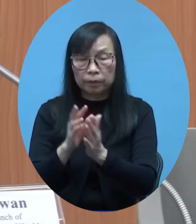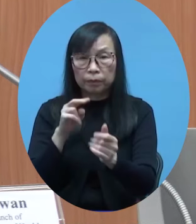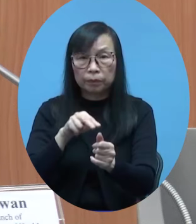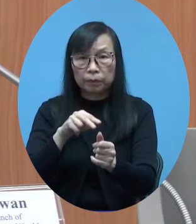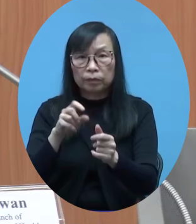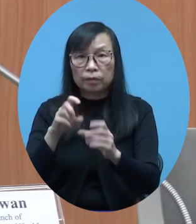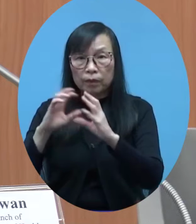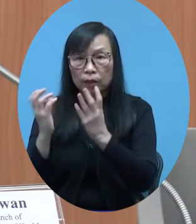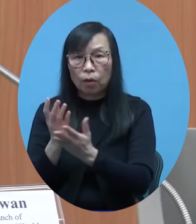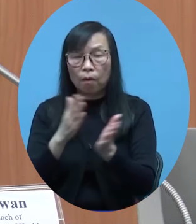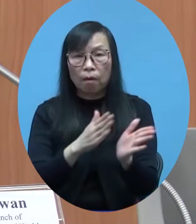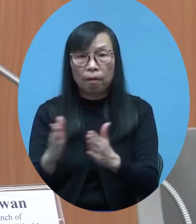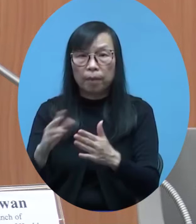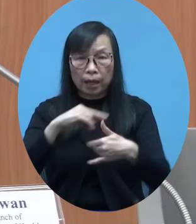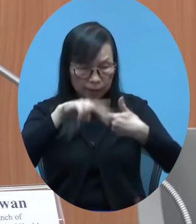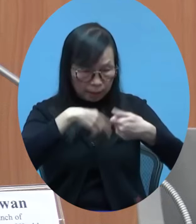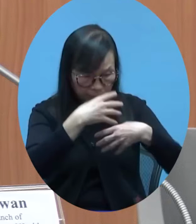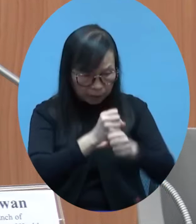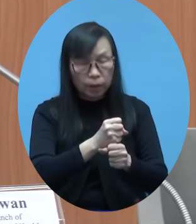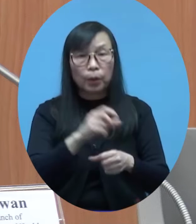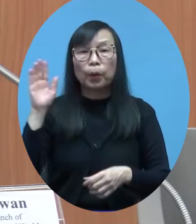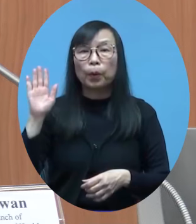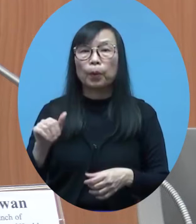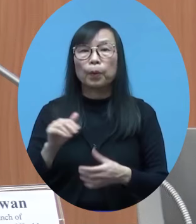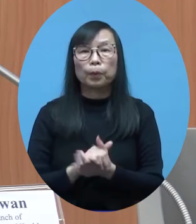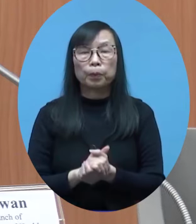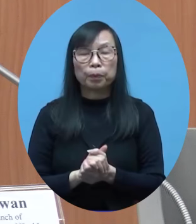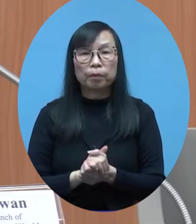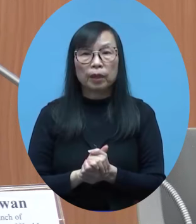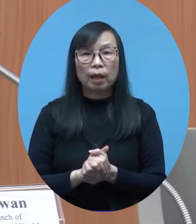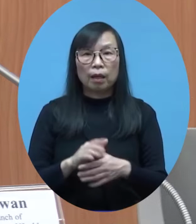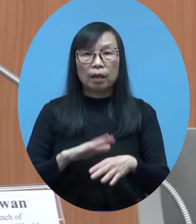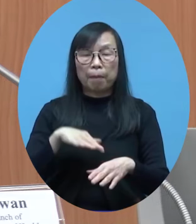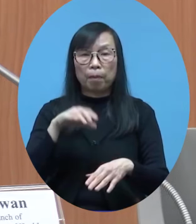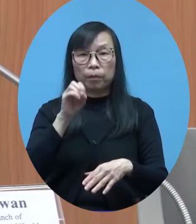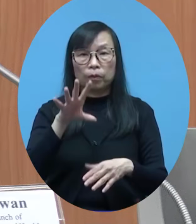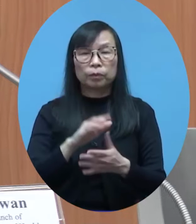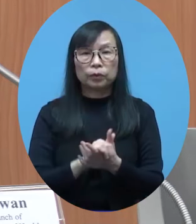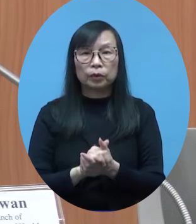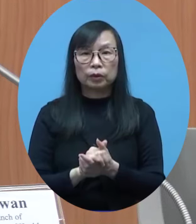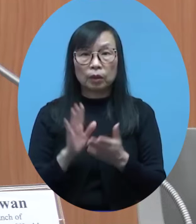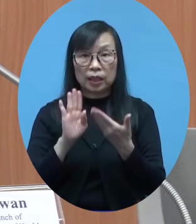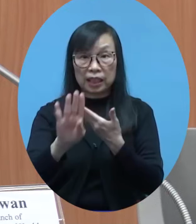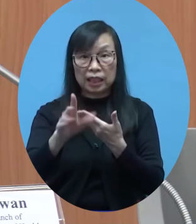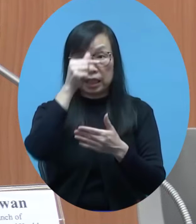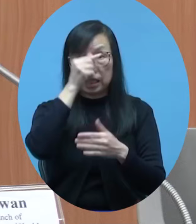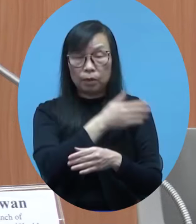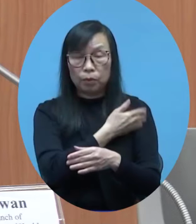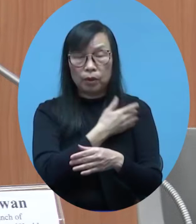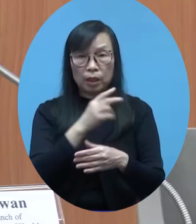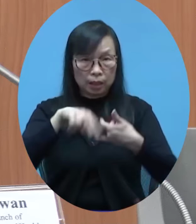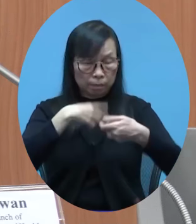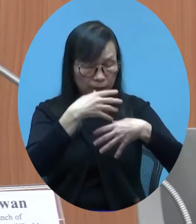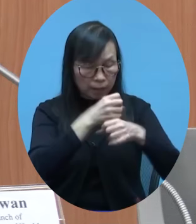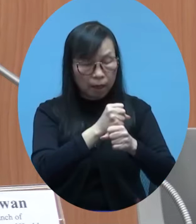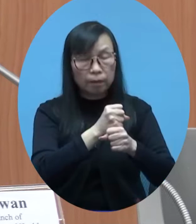量幫佢安排翻做翻嗰個測試嘅。咁但係始終先頭都有提過啦，如果幫我哋所有前線醫護人員做嗰個檢測咧，